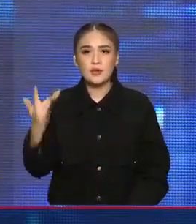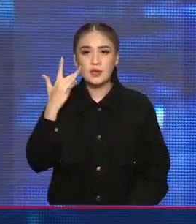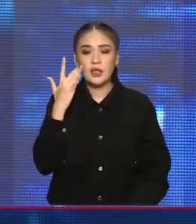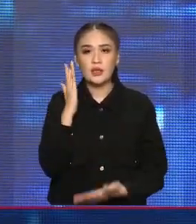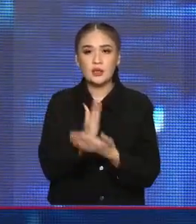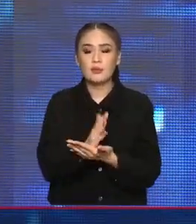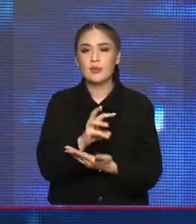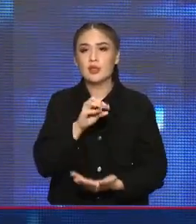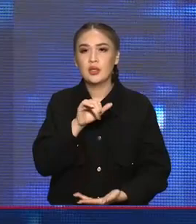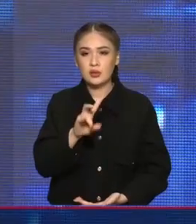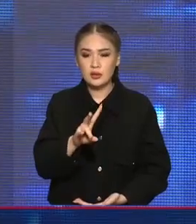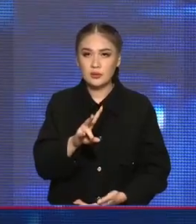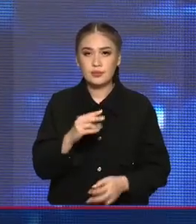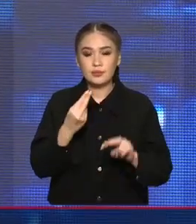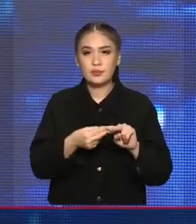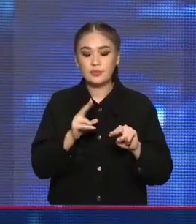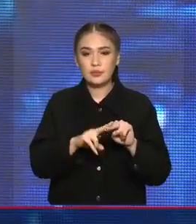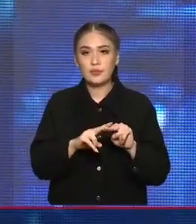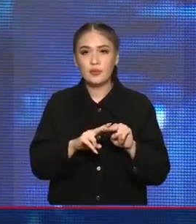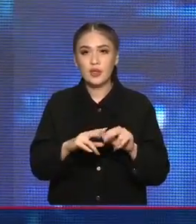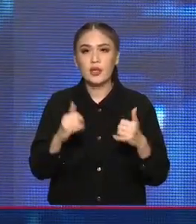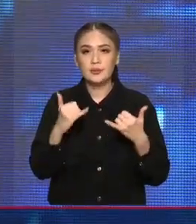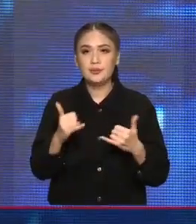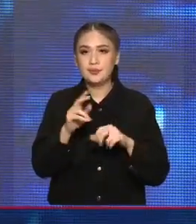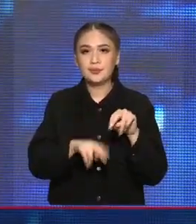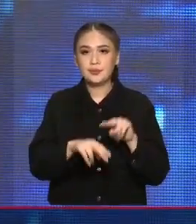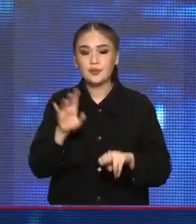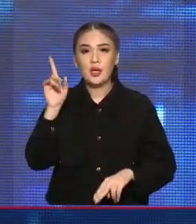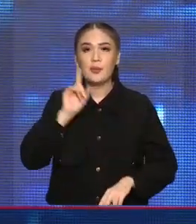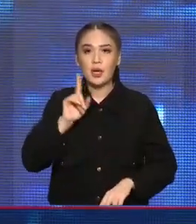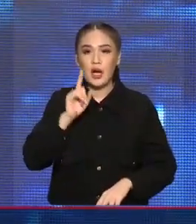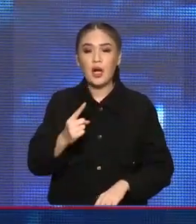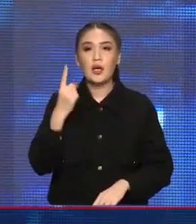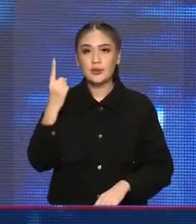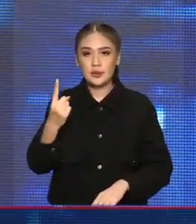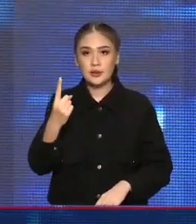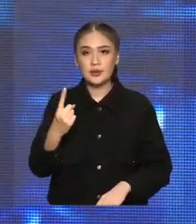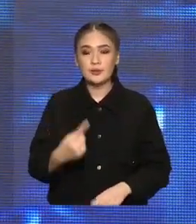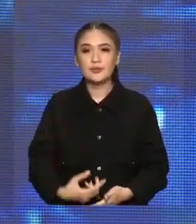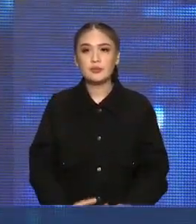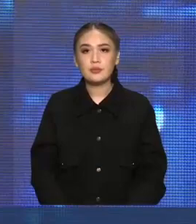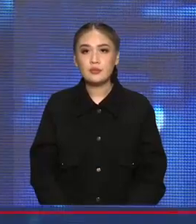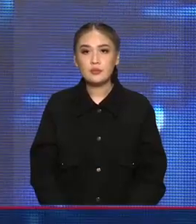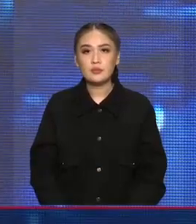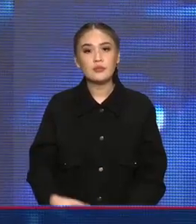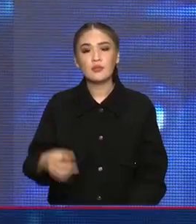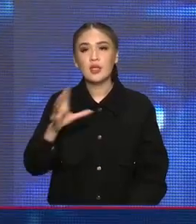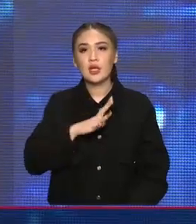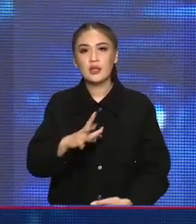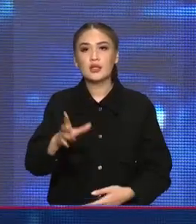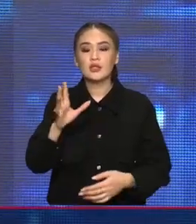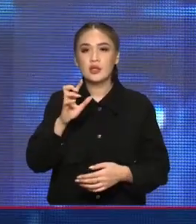метан. В этих целях у нас сейчас построен пока одна газозаправочная